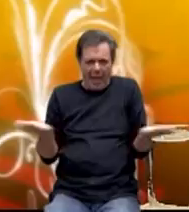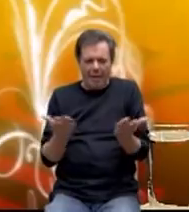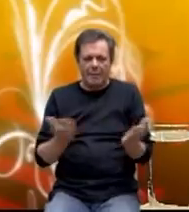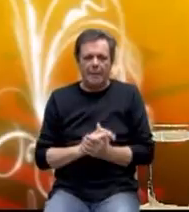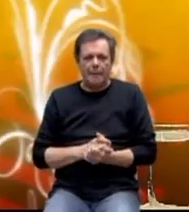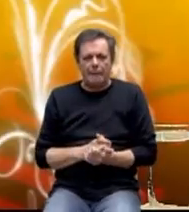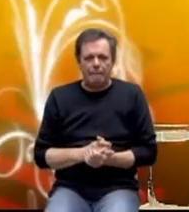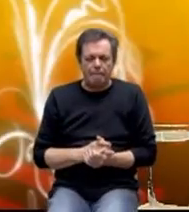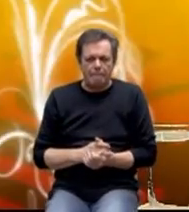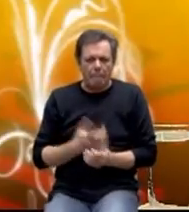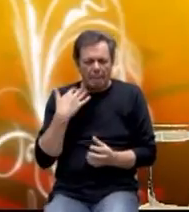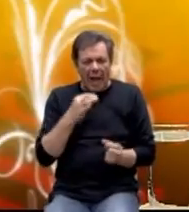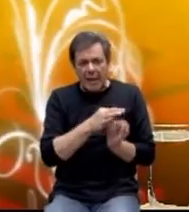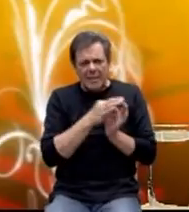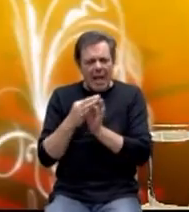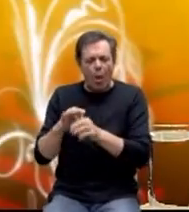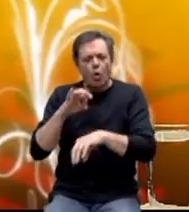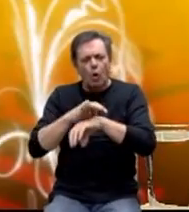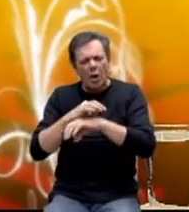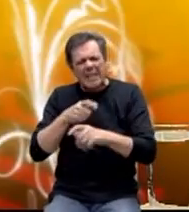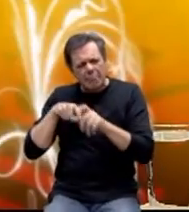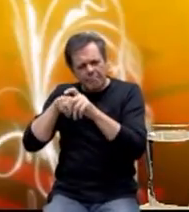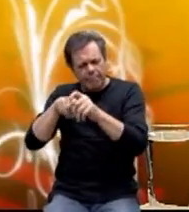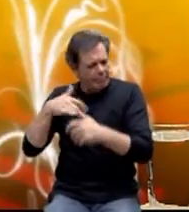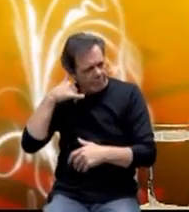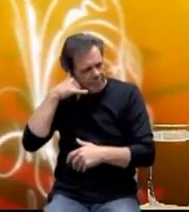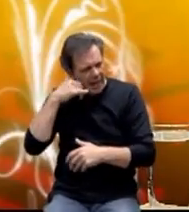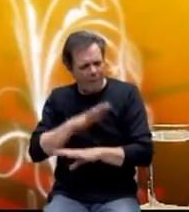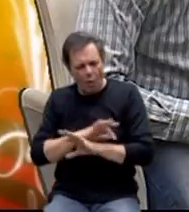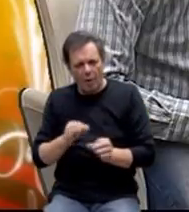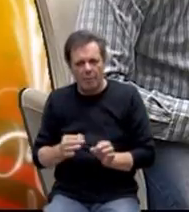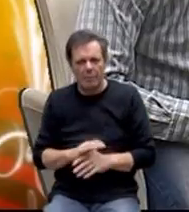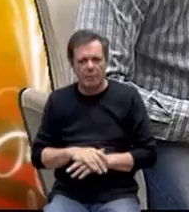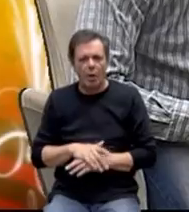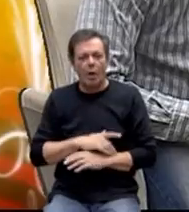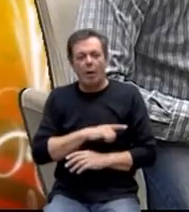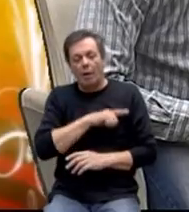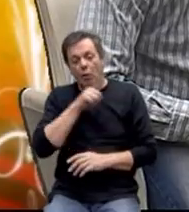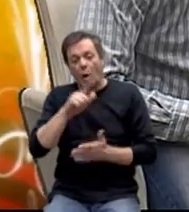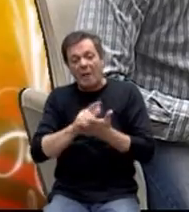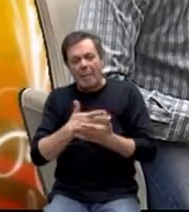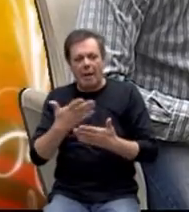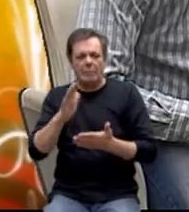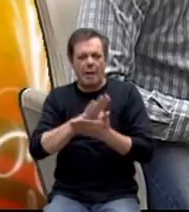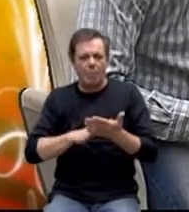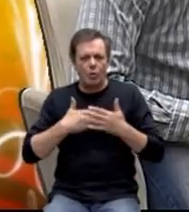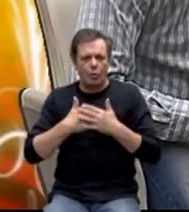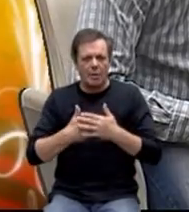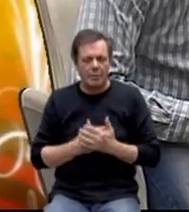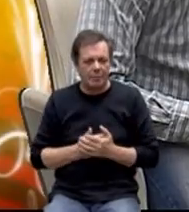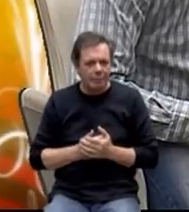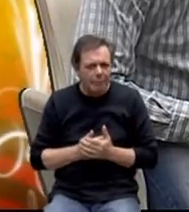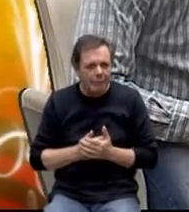je konstantno bila liječnica s vama u vezi. Da, cijelo vrijeme. Dok se nije prodisao. Nešto ste htjeli reći, Darko? Ništa.